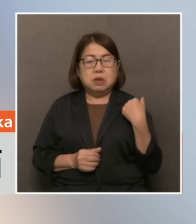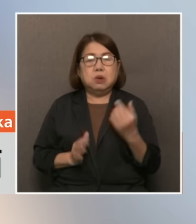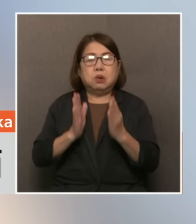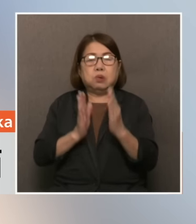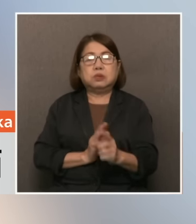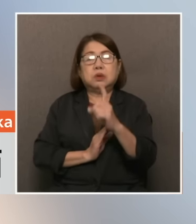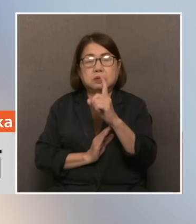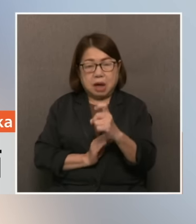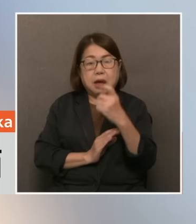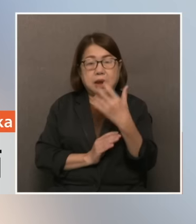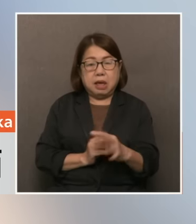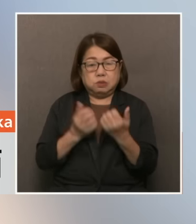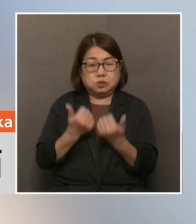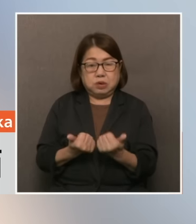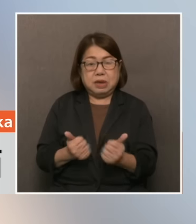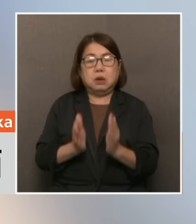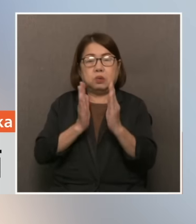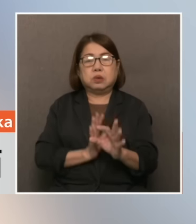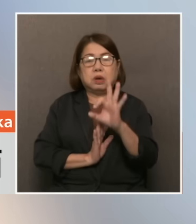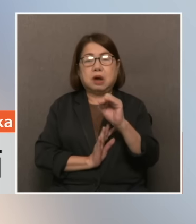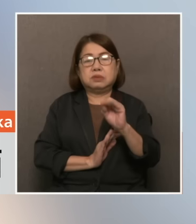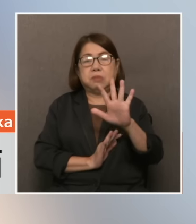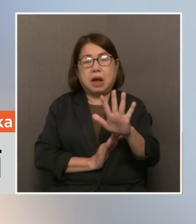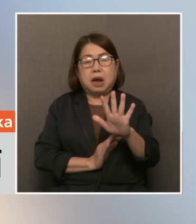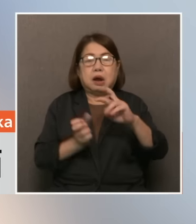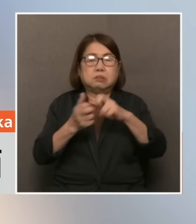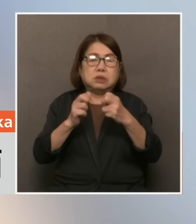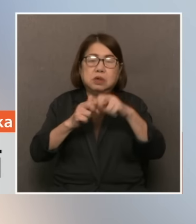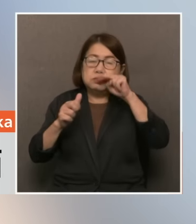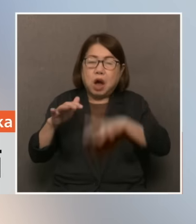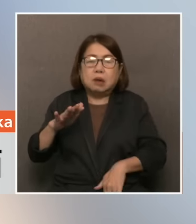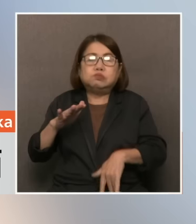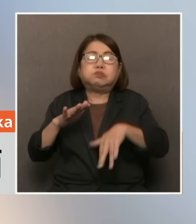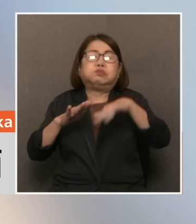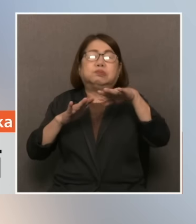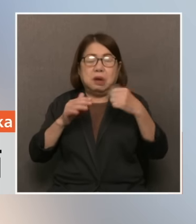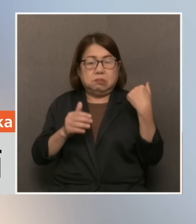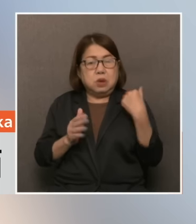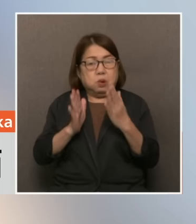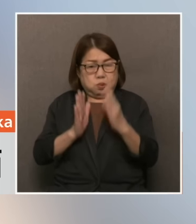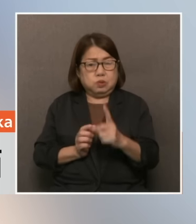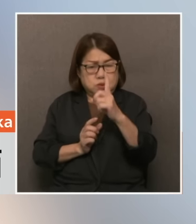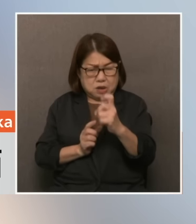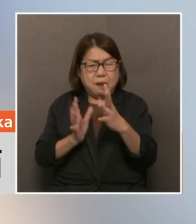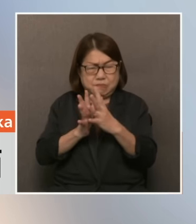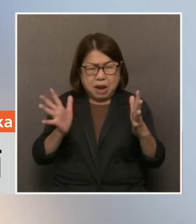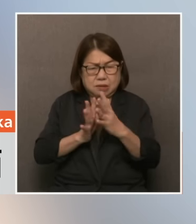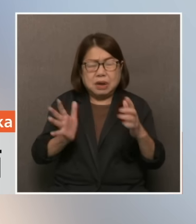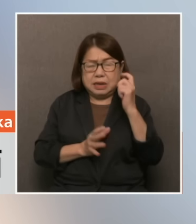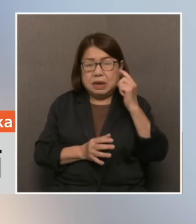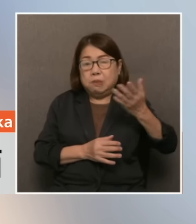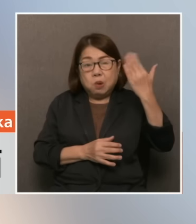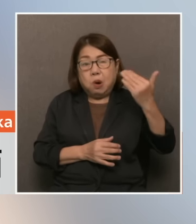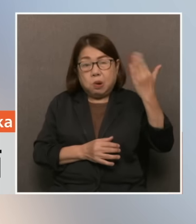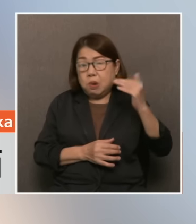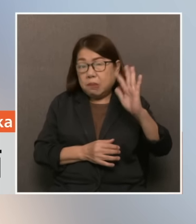ชีวิอย่างน้อยถึง 95 คนจากเหตุการณ้ำท่วงที่คาดวาจะมีผเสยชีวิตมากที่สุดในปรติศาสต